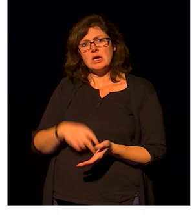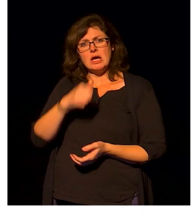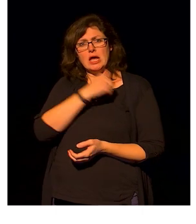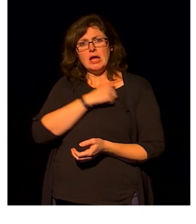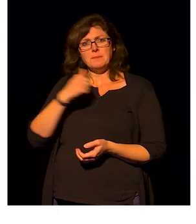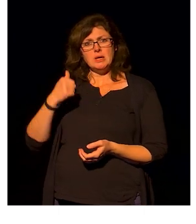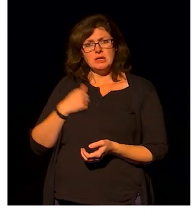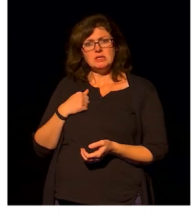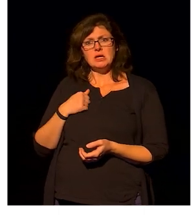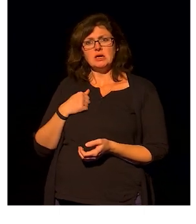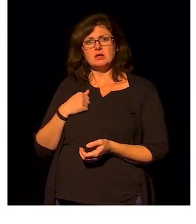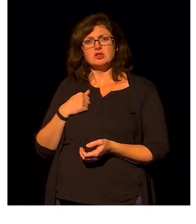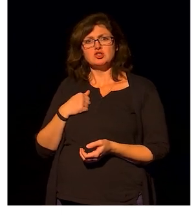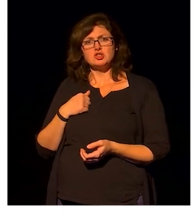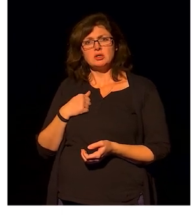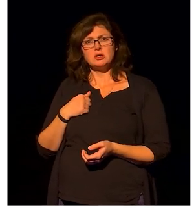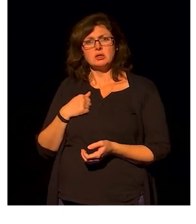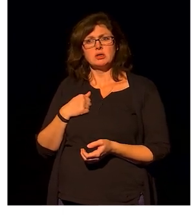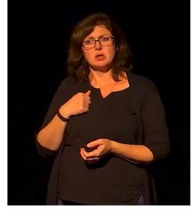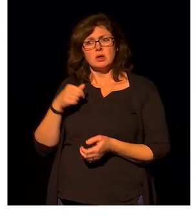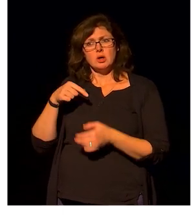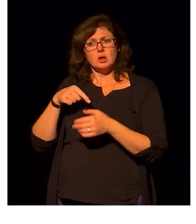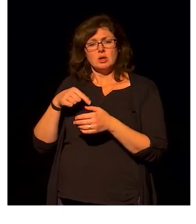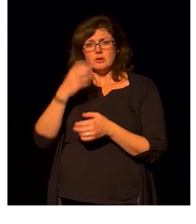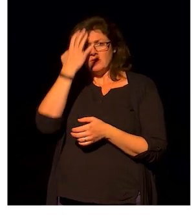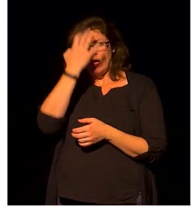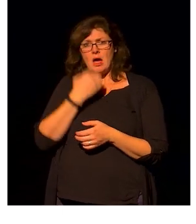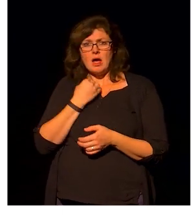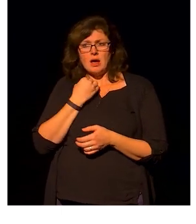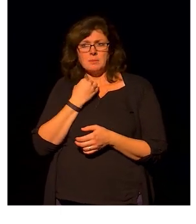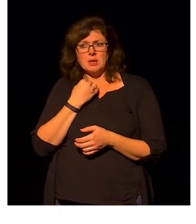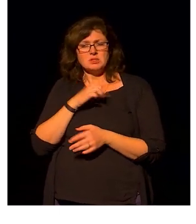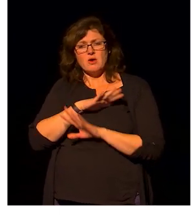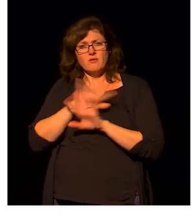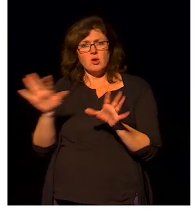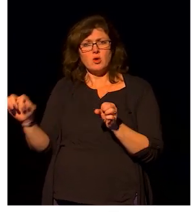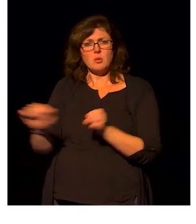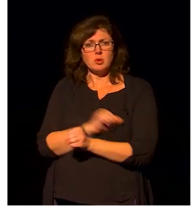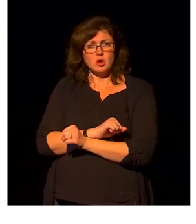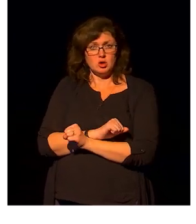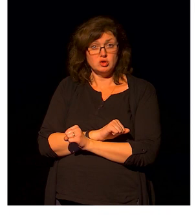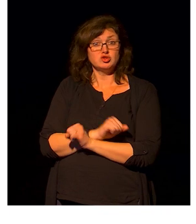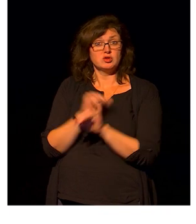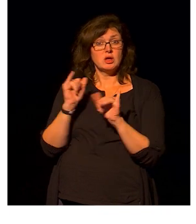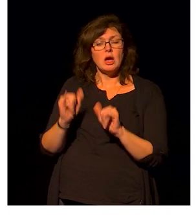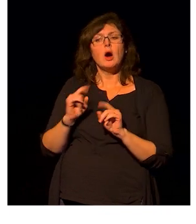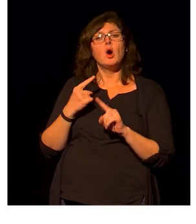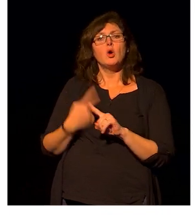Hamas vollkommen ausgelöscht sind, und das Allerwichtigste, wenn die